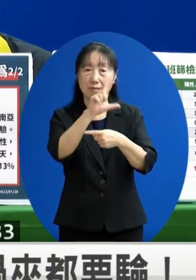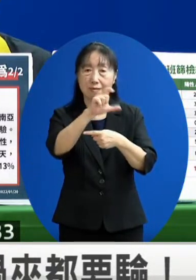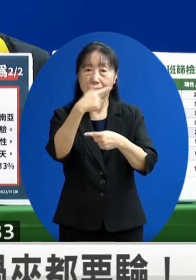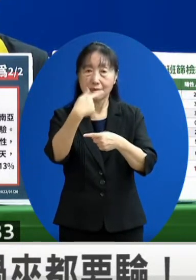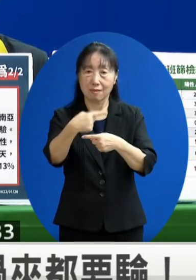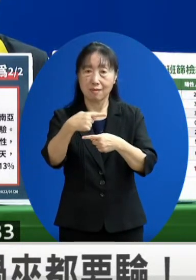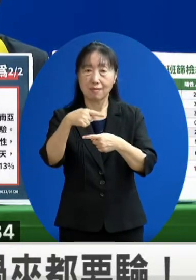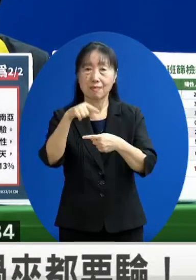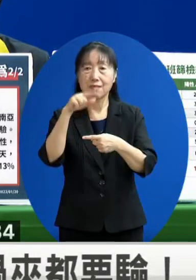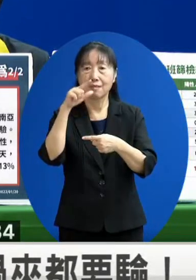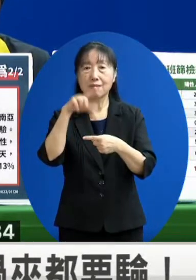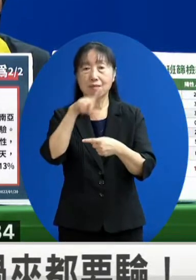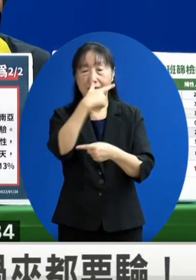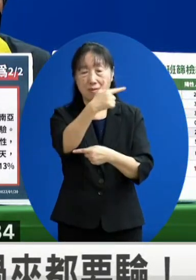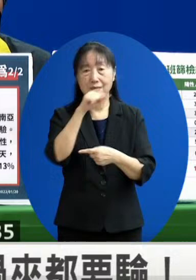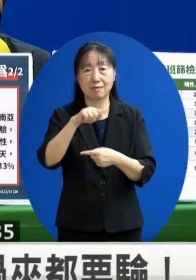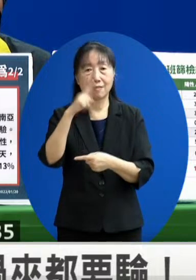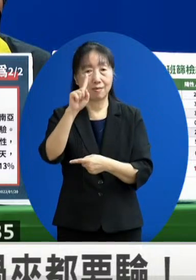6.13%。 那